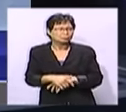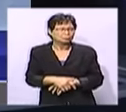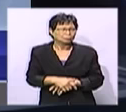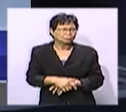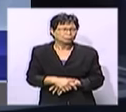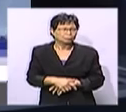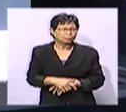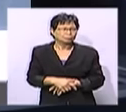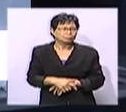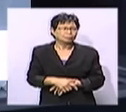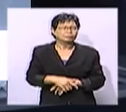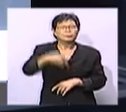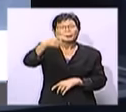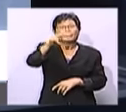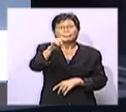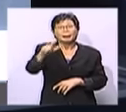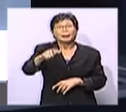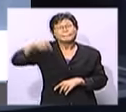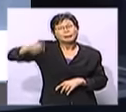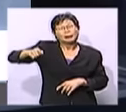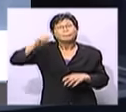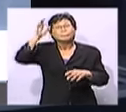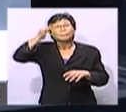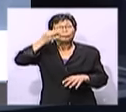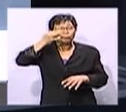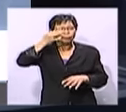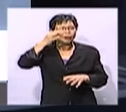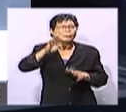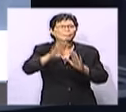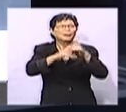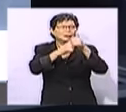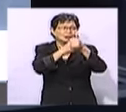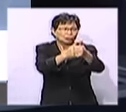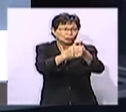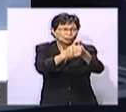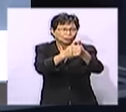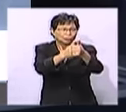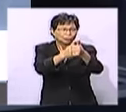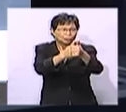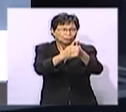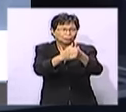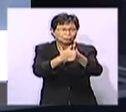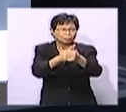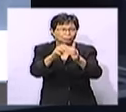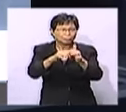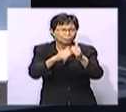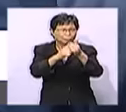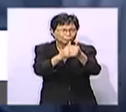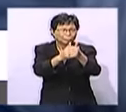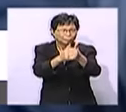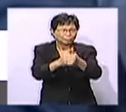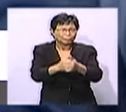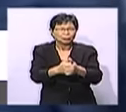Pembentukan panel di Mahkamah Persekutuan haruslah berdasarkan kepada jenis kes yang